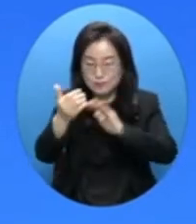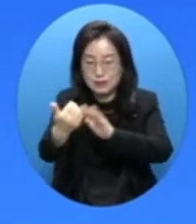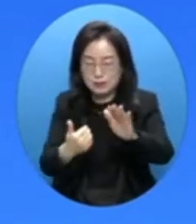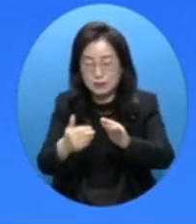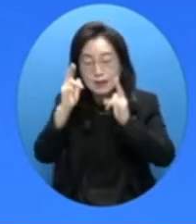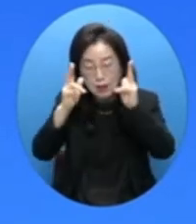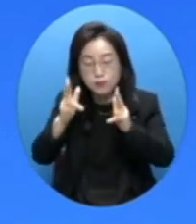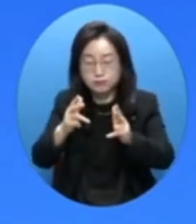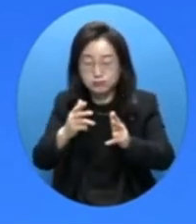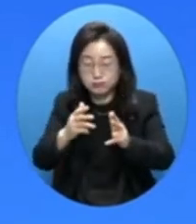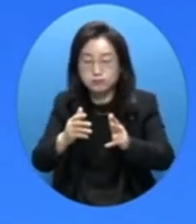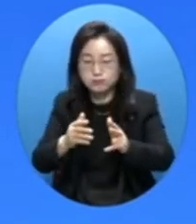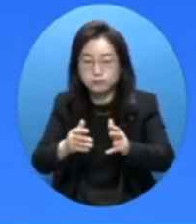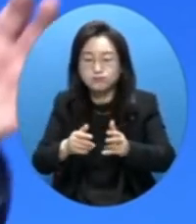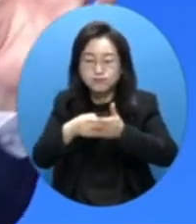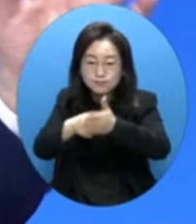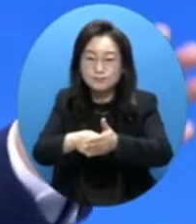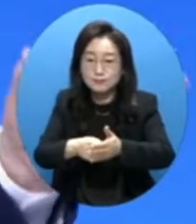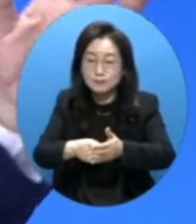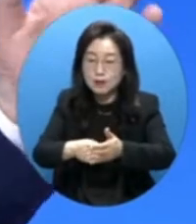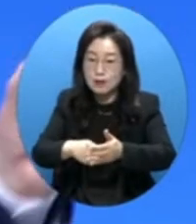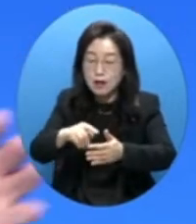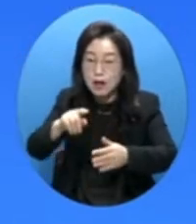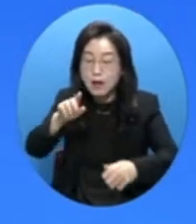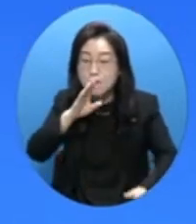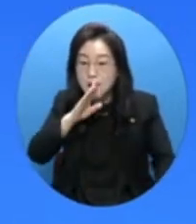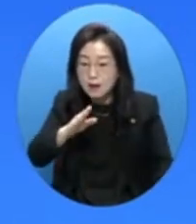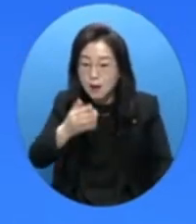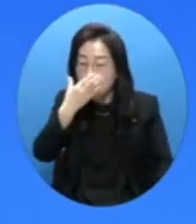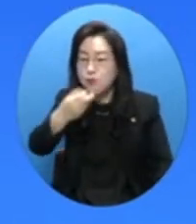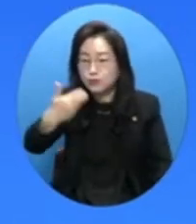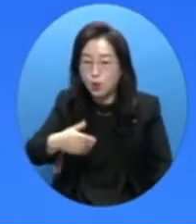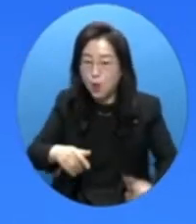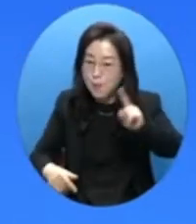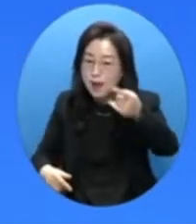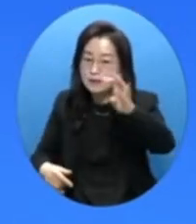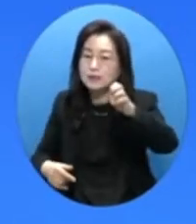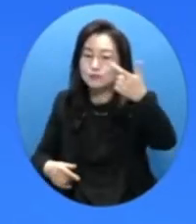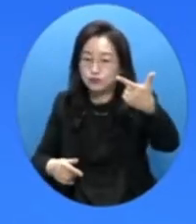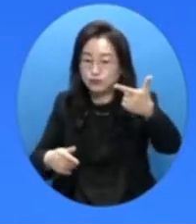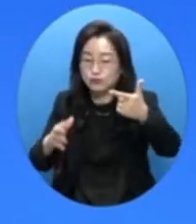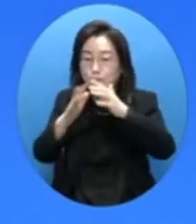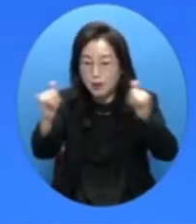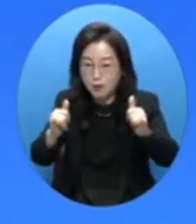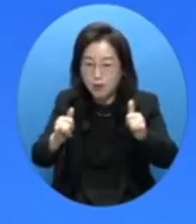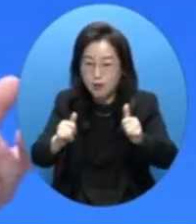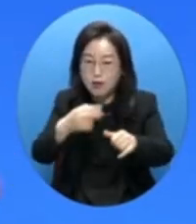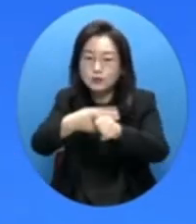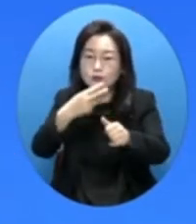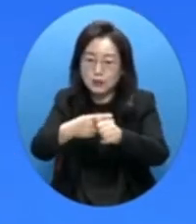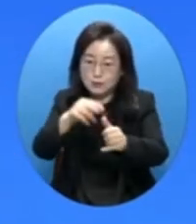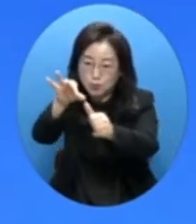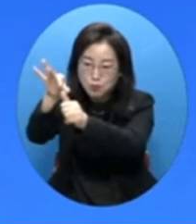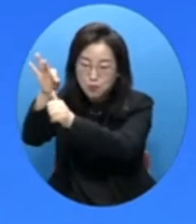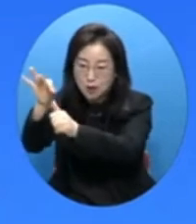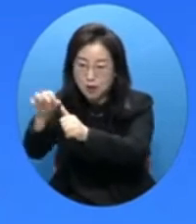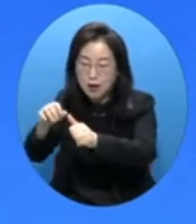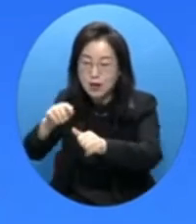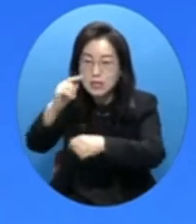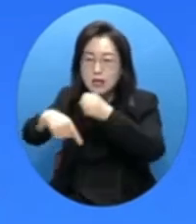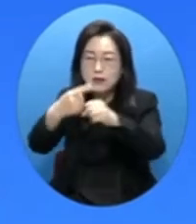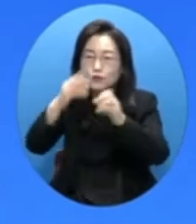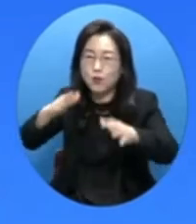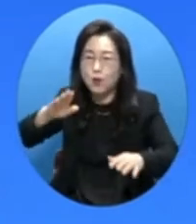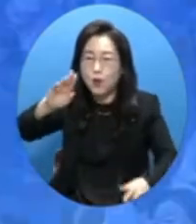밀고 나갔는데 하나님께서 복을 주셔서 146명의 강사를 들고 연매출 556억을 이룬 큰 회사로